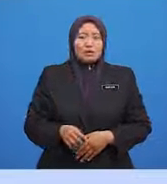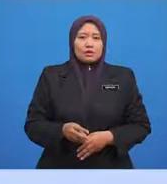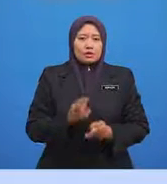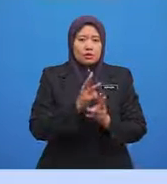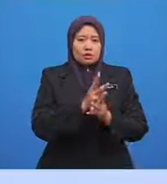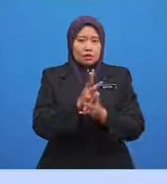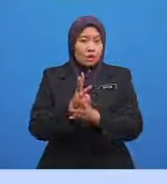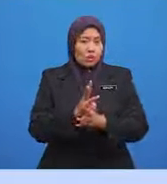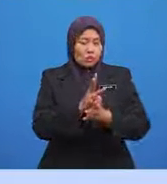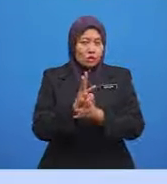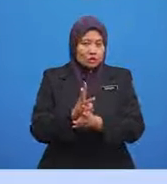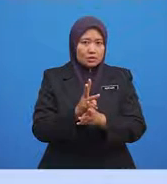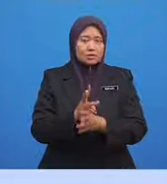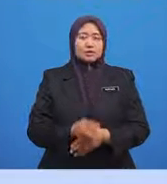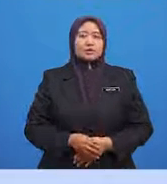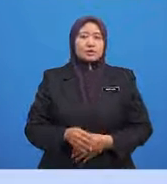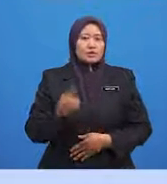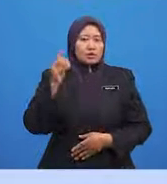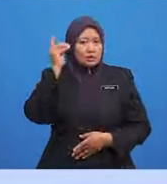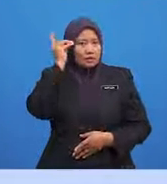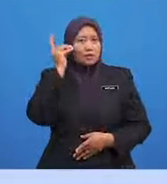di bawah pengawasan orang dewasa.